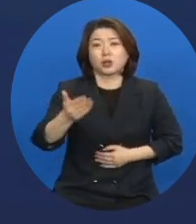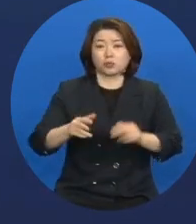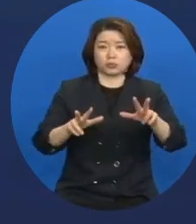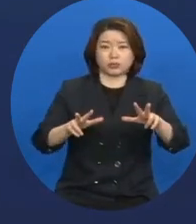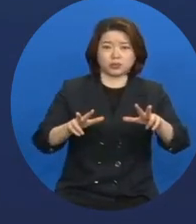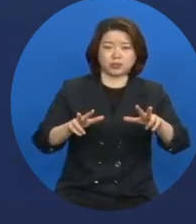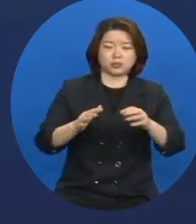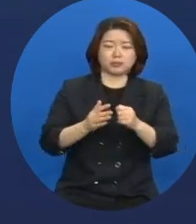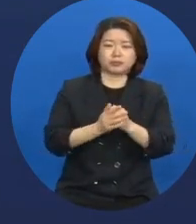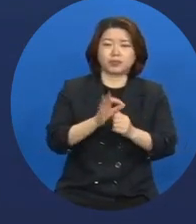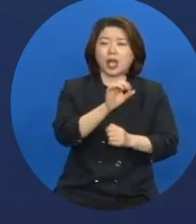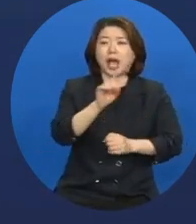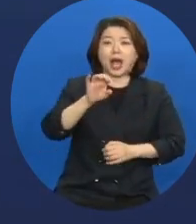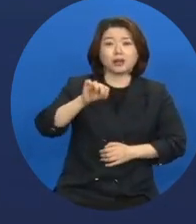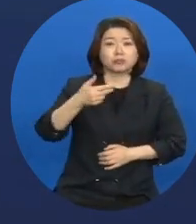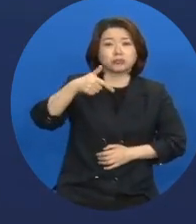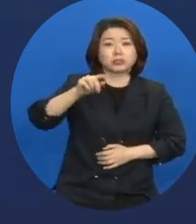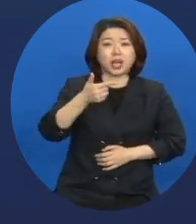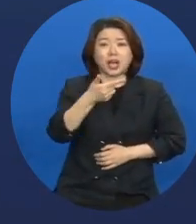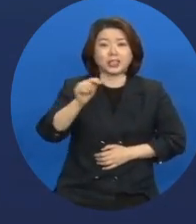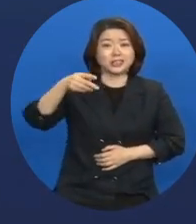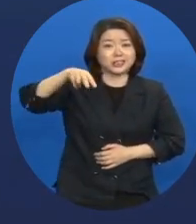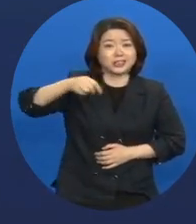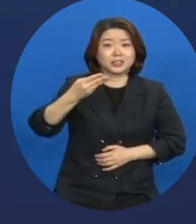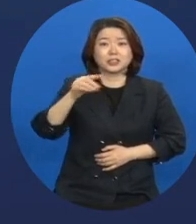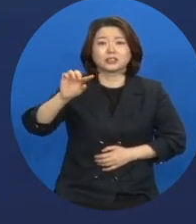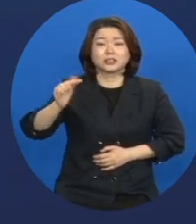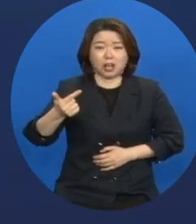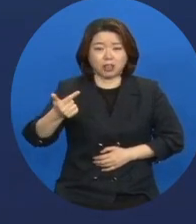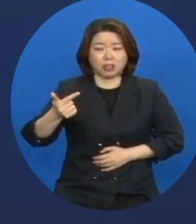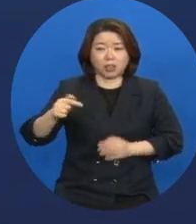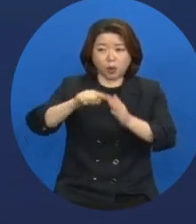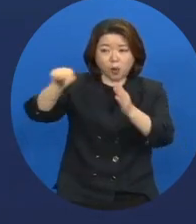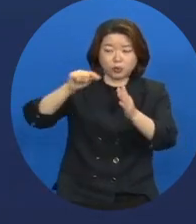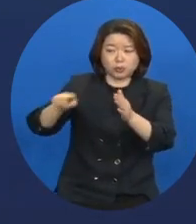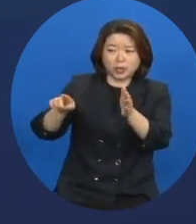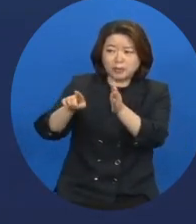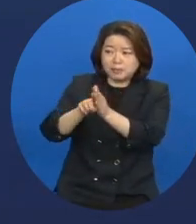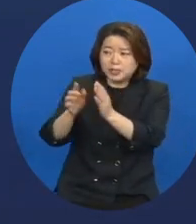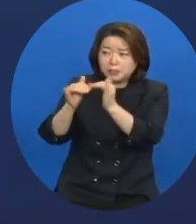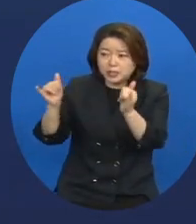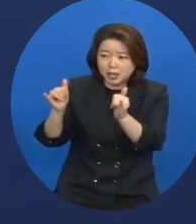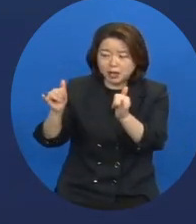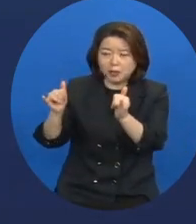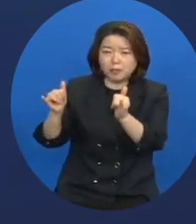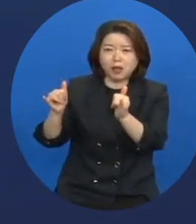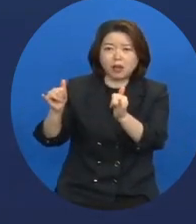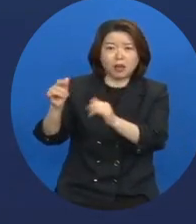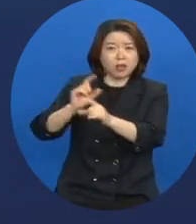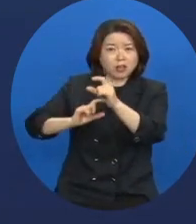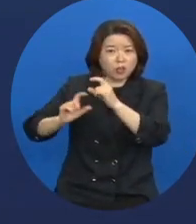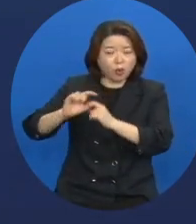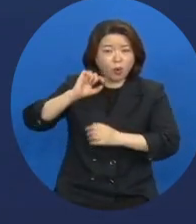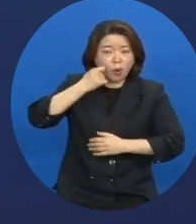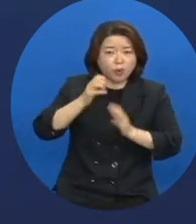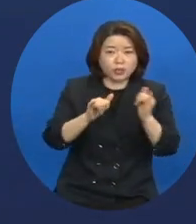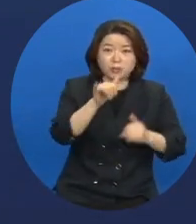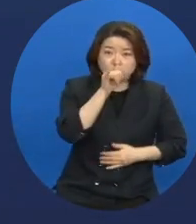현재 아프가니스탄에 우리 믿음의 형제들보다 더 어려운 사람이 있겠습니까?